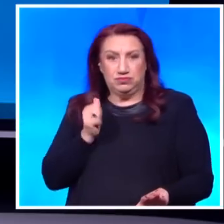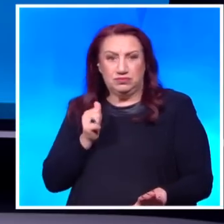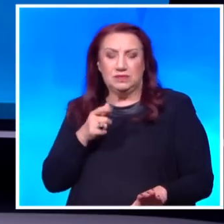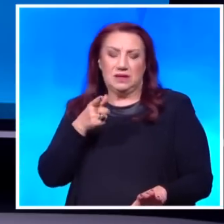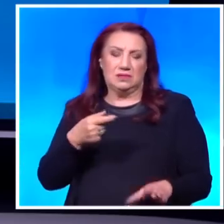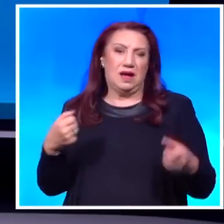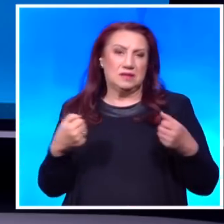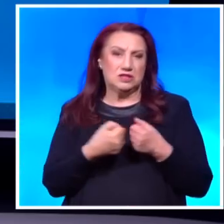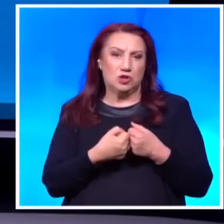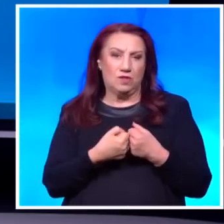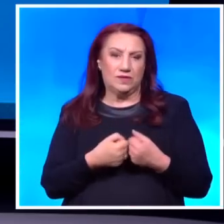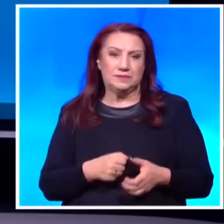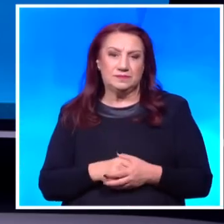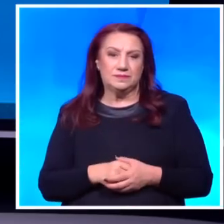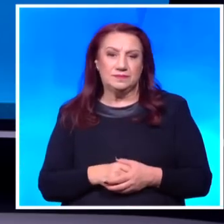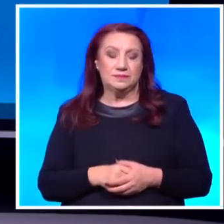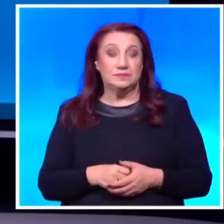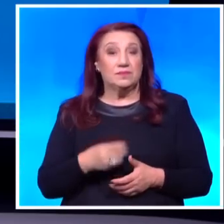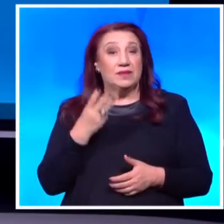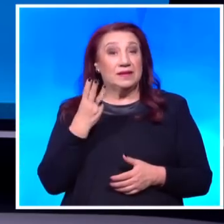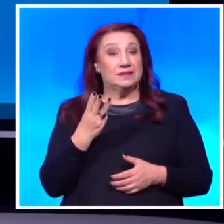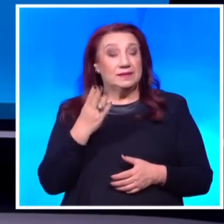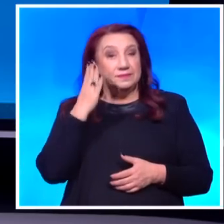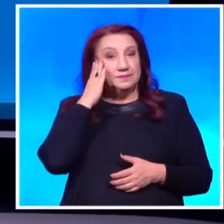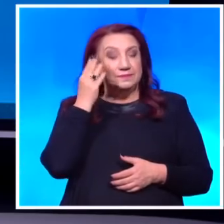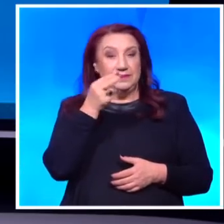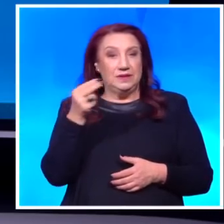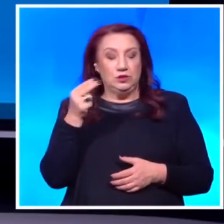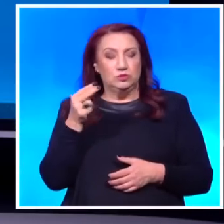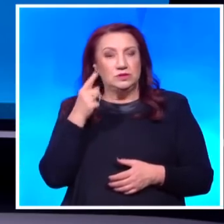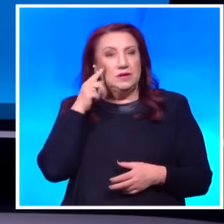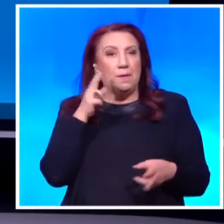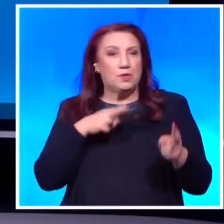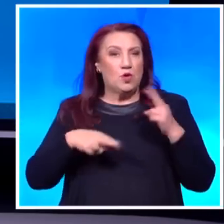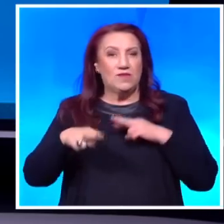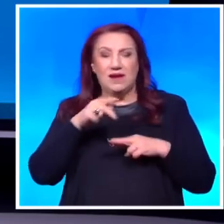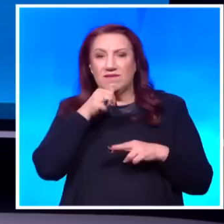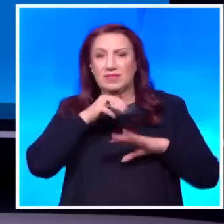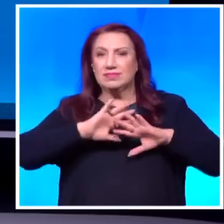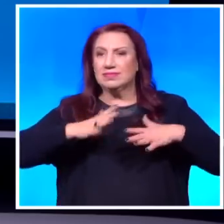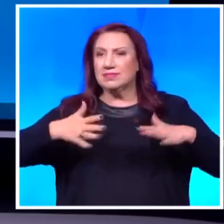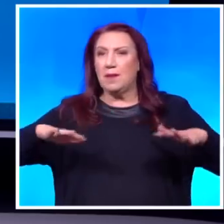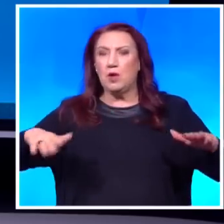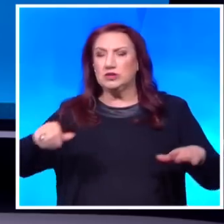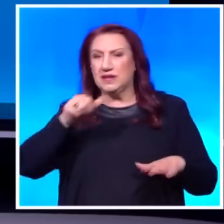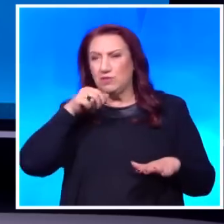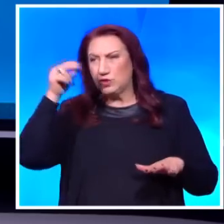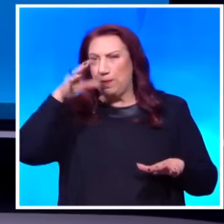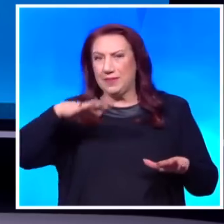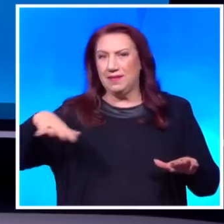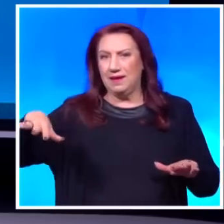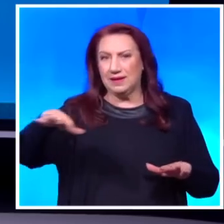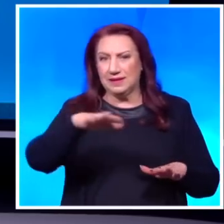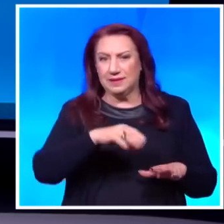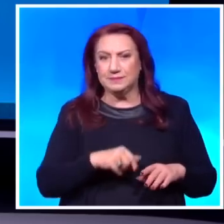Три институции мерят качеството на морската вода и търсят следи от замърсяване след екокатастрофата в Нова Каховка. BTV присъства